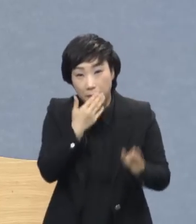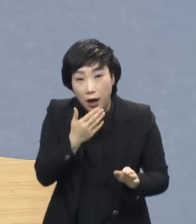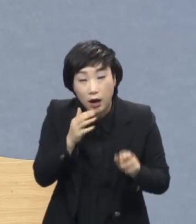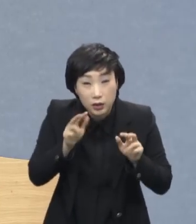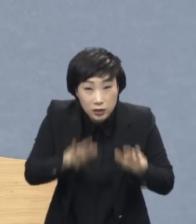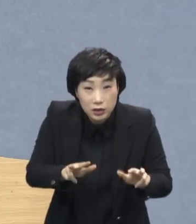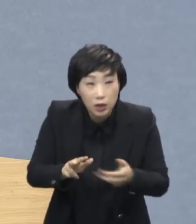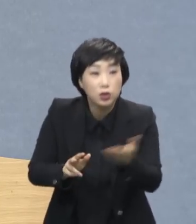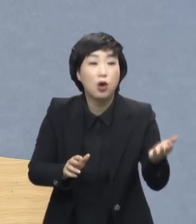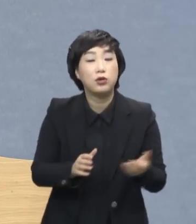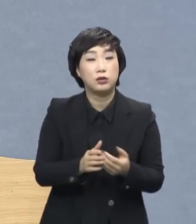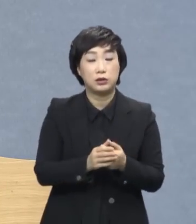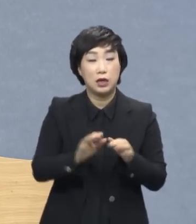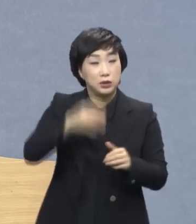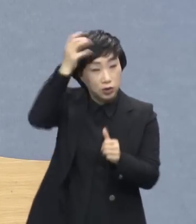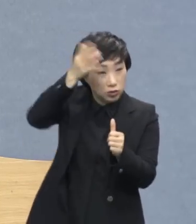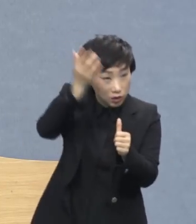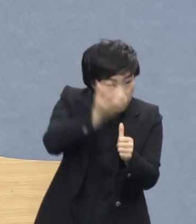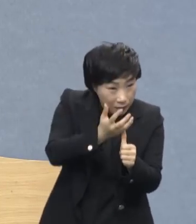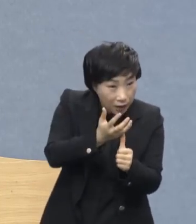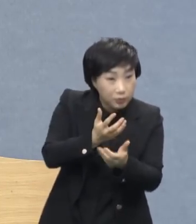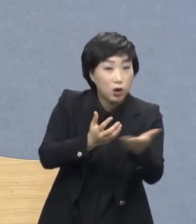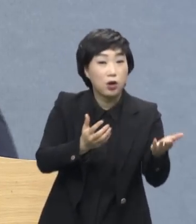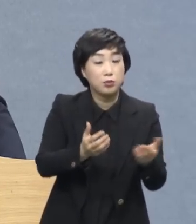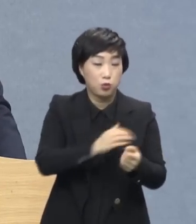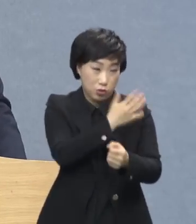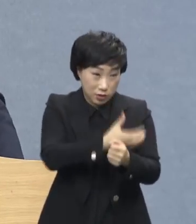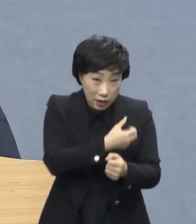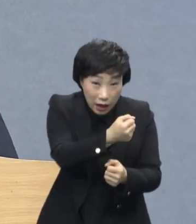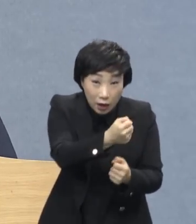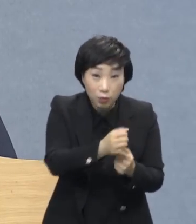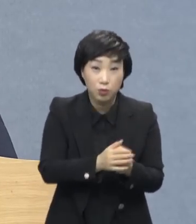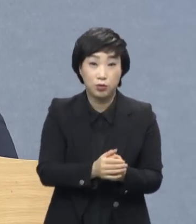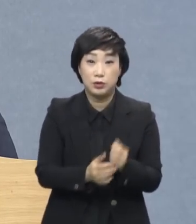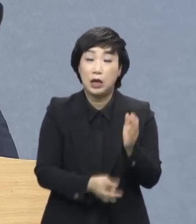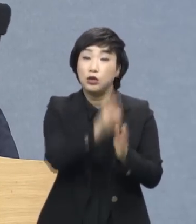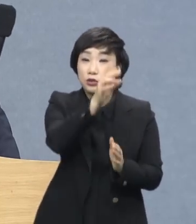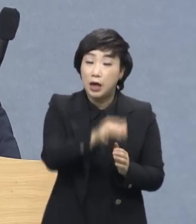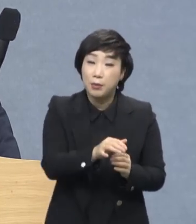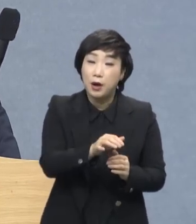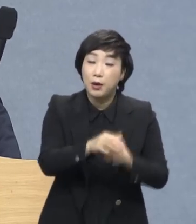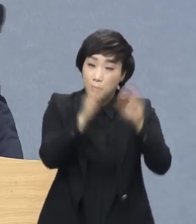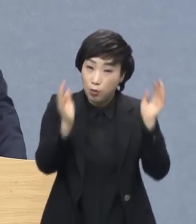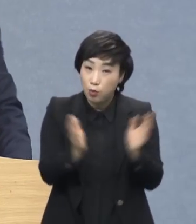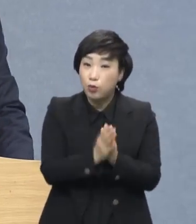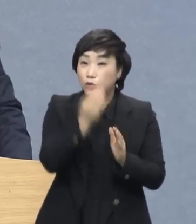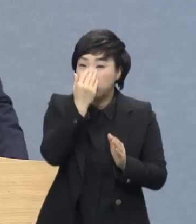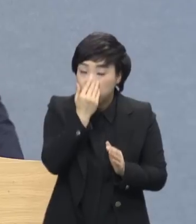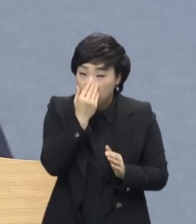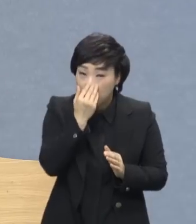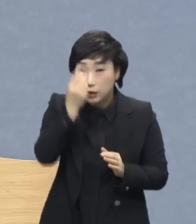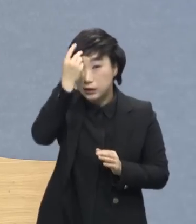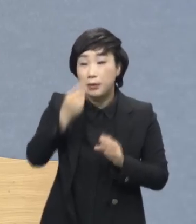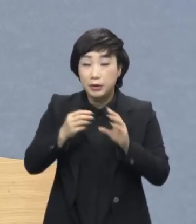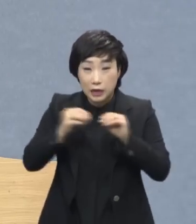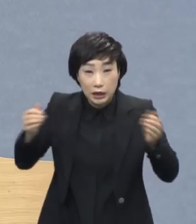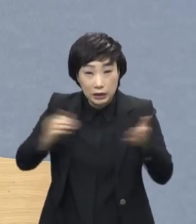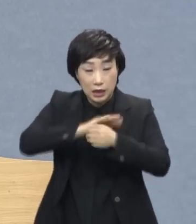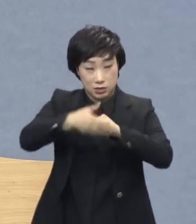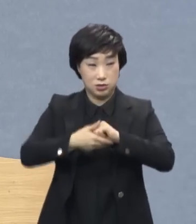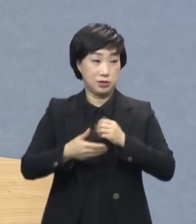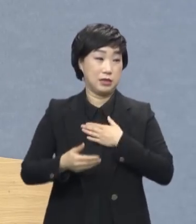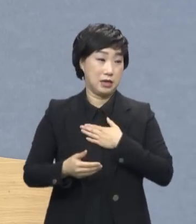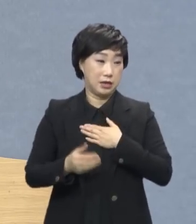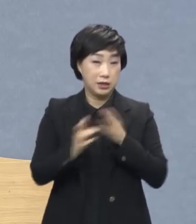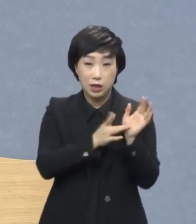것으로 성령이 임하시면 권능을 받고 예루살렘과 온 유대와 사마리아 땅까지